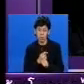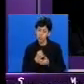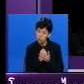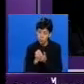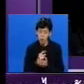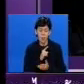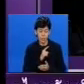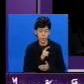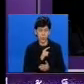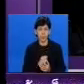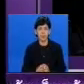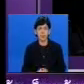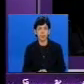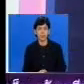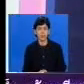าวทั้งหมด